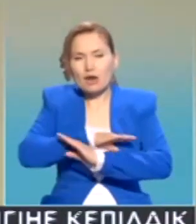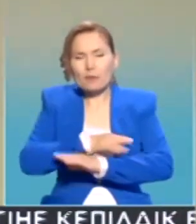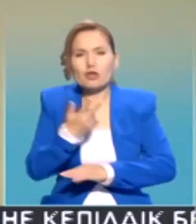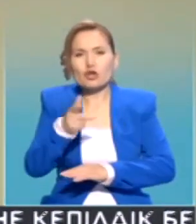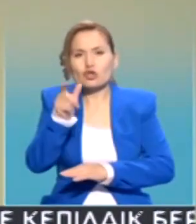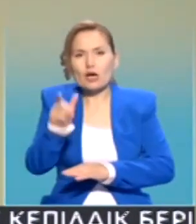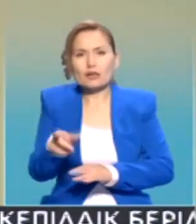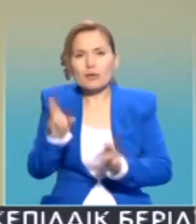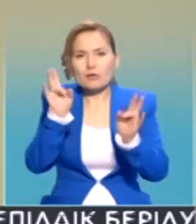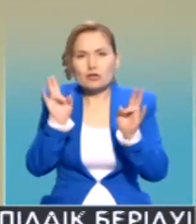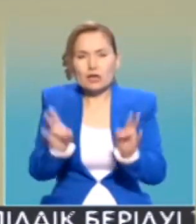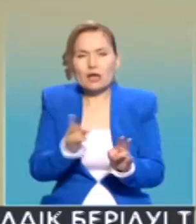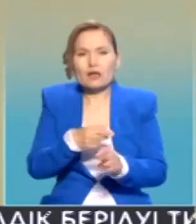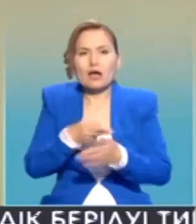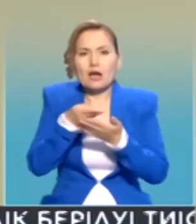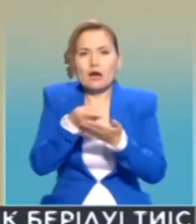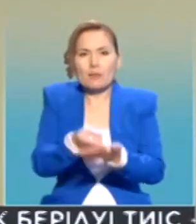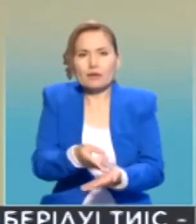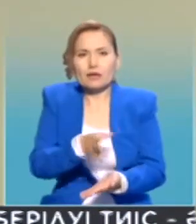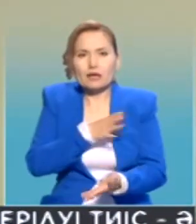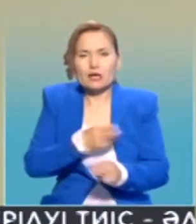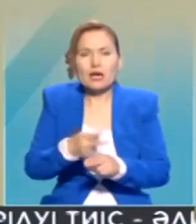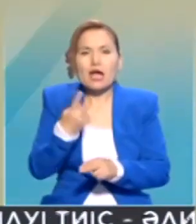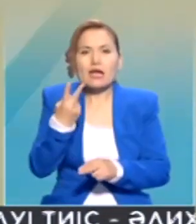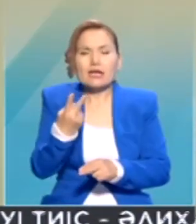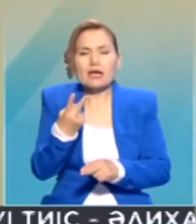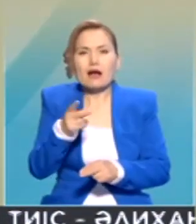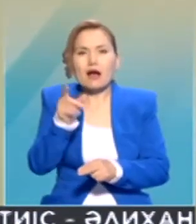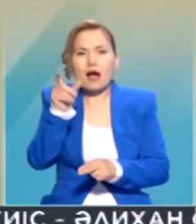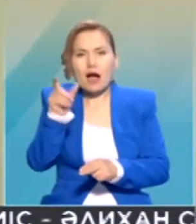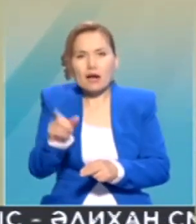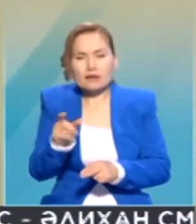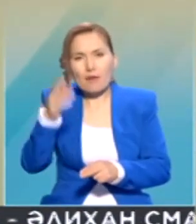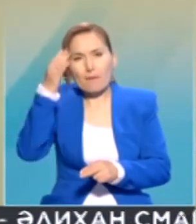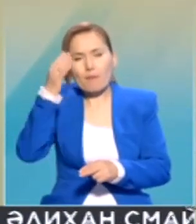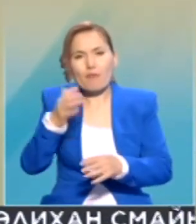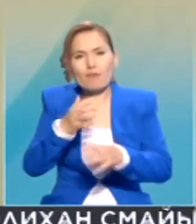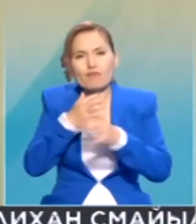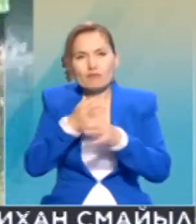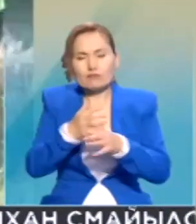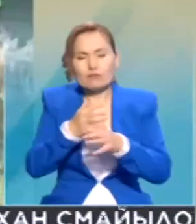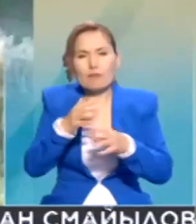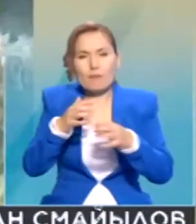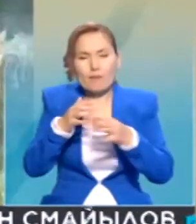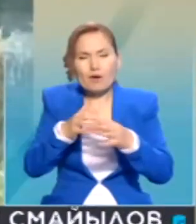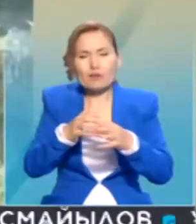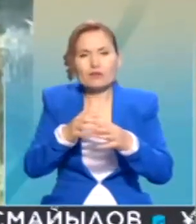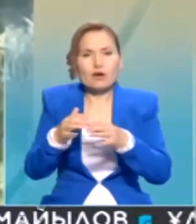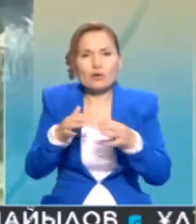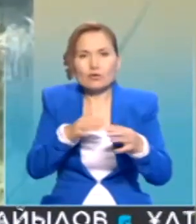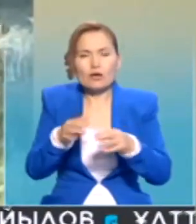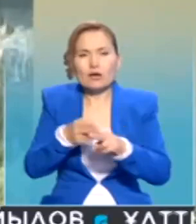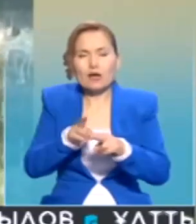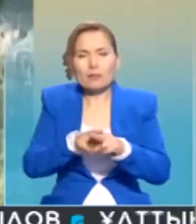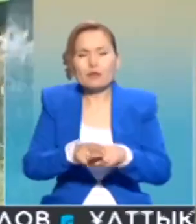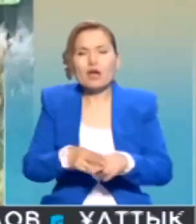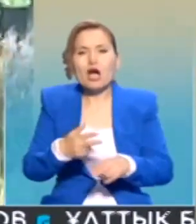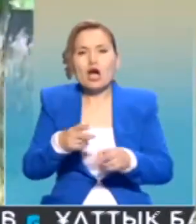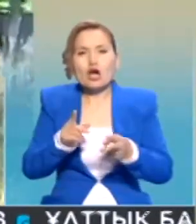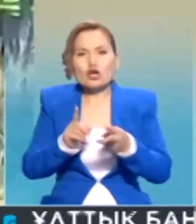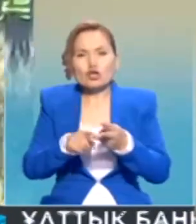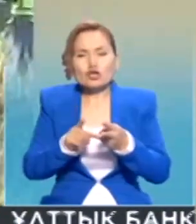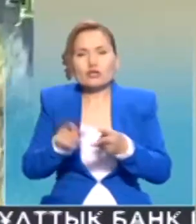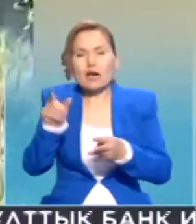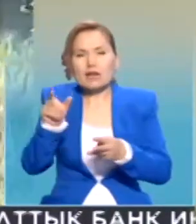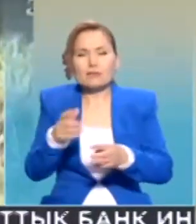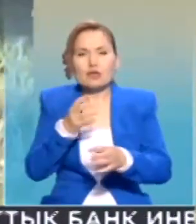үшеуі жарақат алған. Олар аудандық ауруханаға жатқызылды, екеуі басынан жарақат алып, миы шайқалған. Ал үшінші азаматтың аяқ қолы мен кеуде